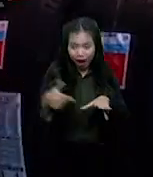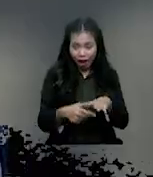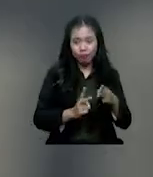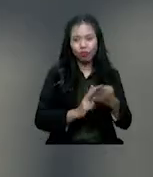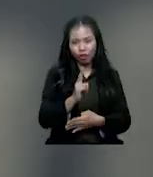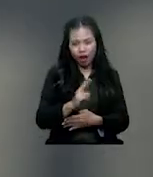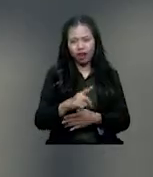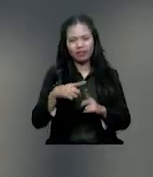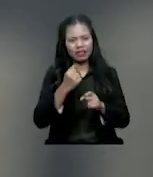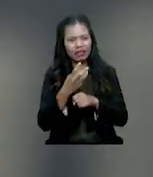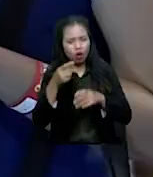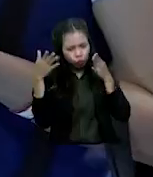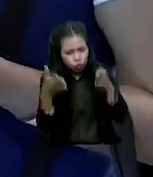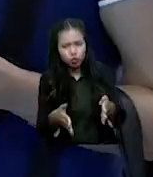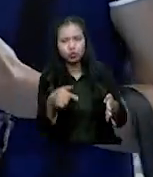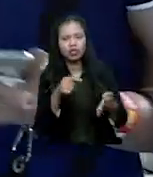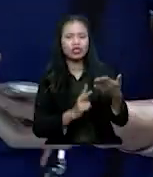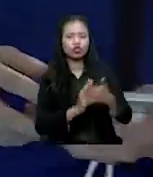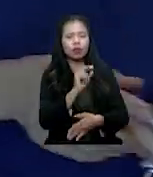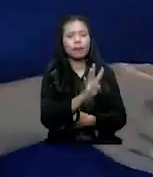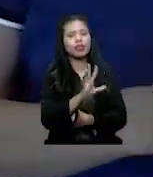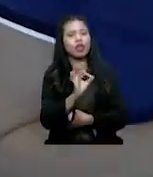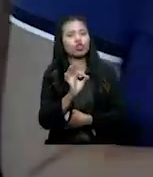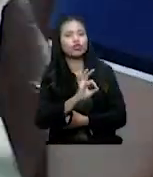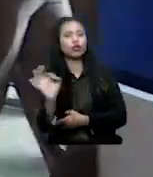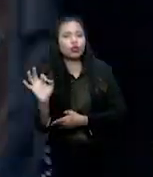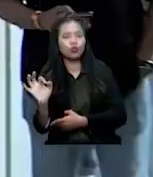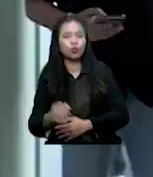tertentu. Dari Tangerang, Banten, Irfan Ardiansyah, iNews.